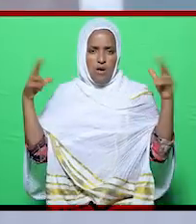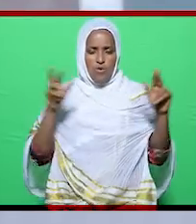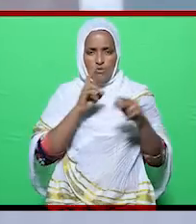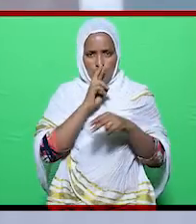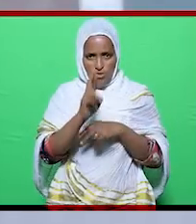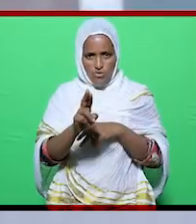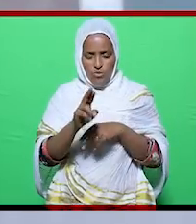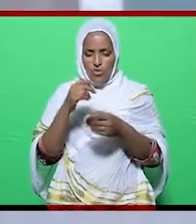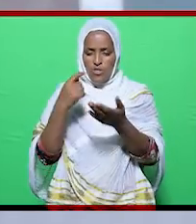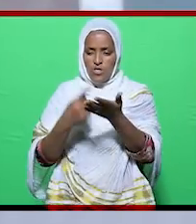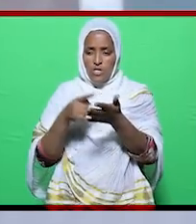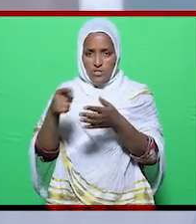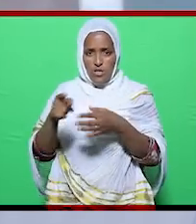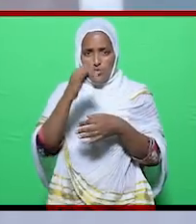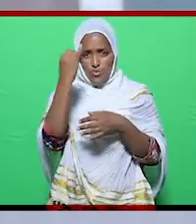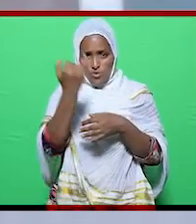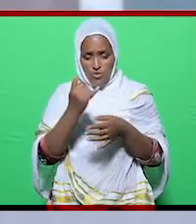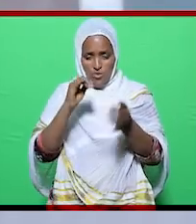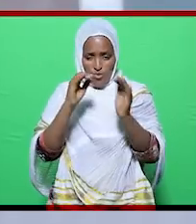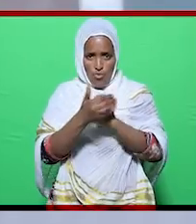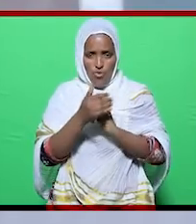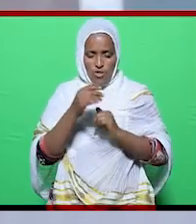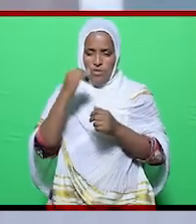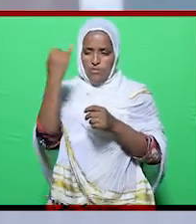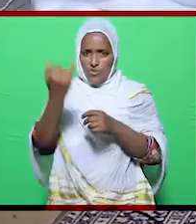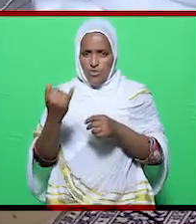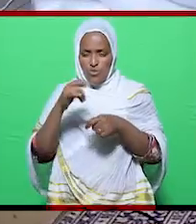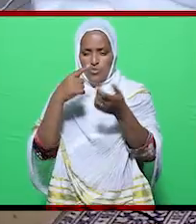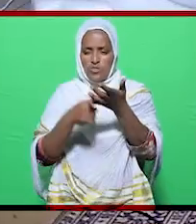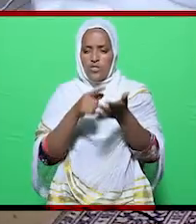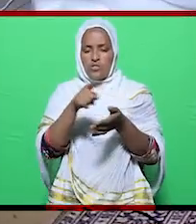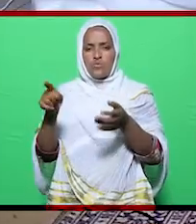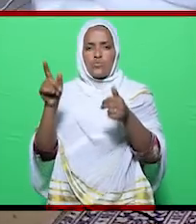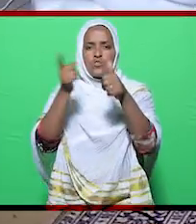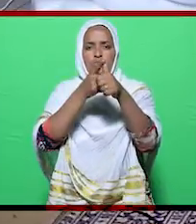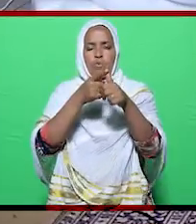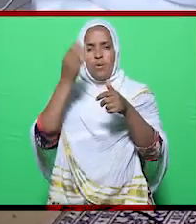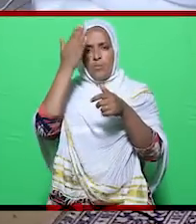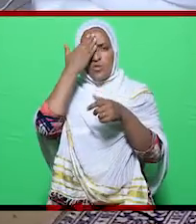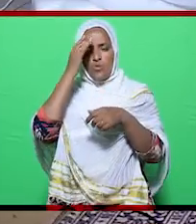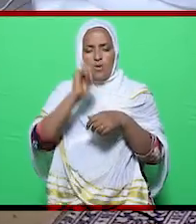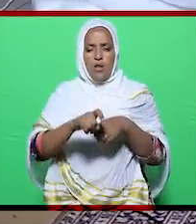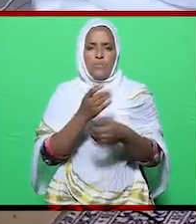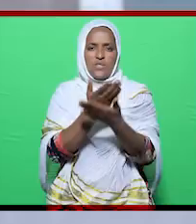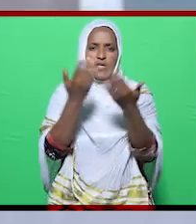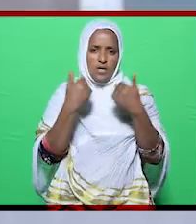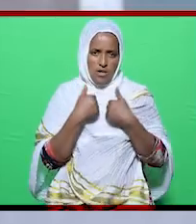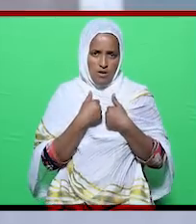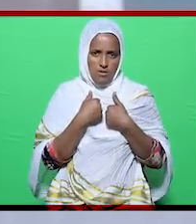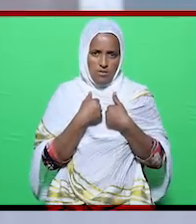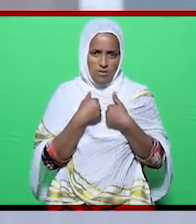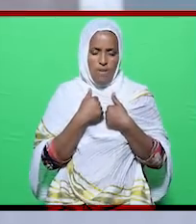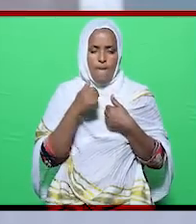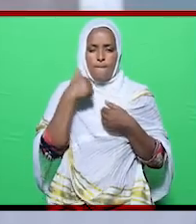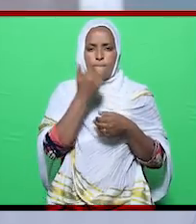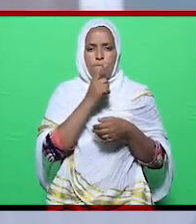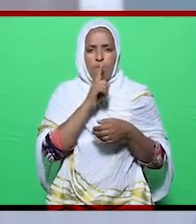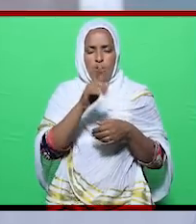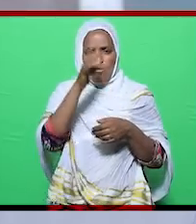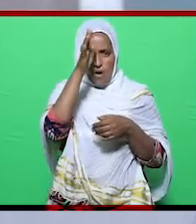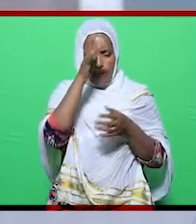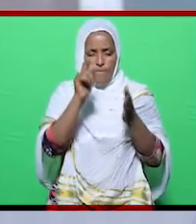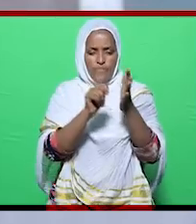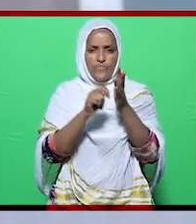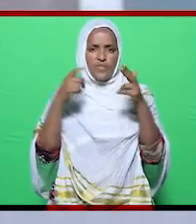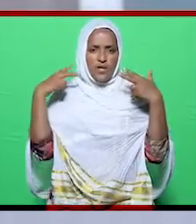ተክለ ሃይማኖት ናቸው። የሳቸውን ሥዕል ከሆነ የሚስለው ስለሳቸው መጀመሪያ መታወቅ ያለበት ነገር አለ።